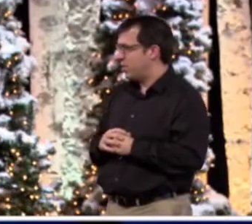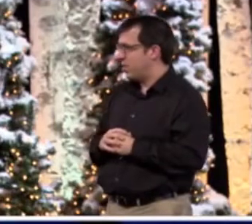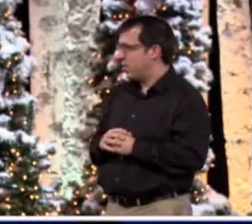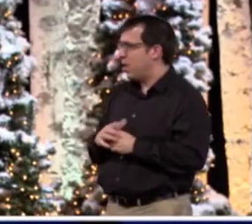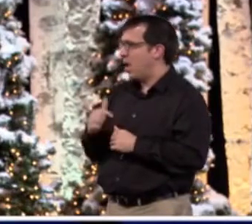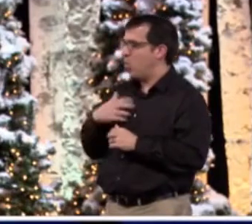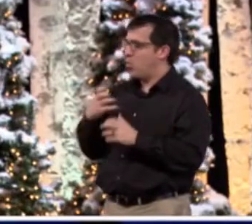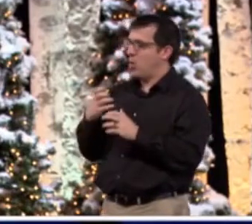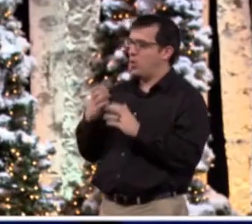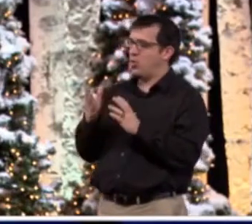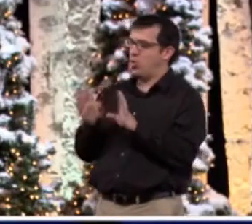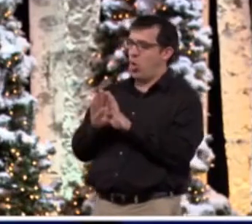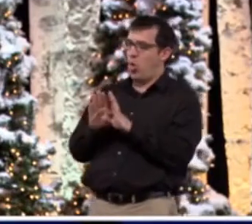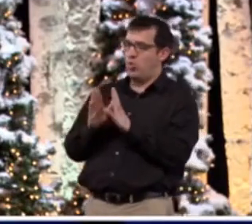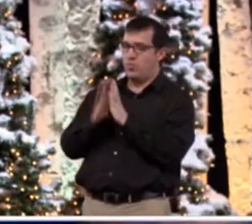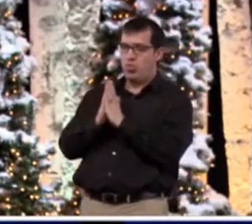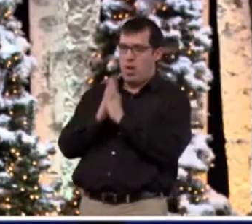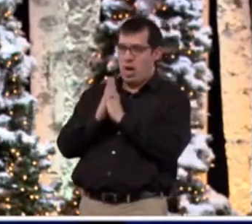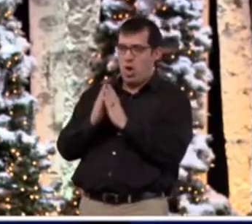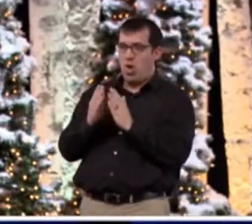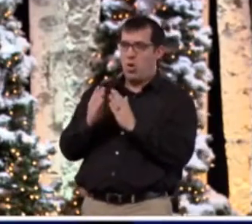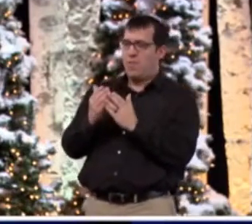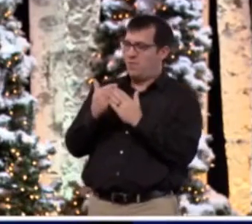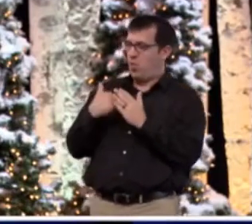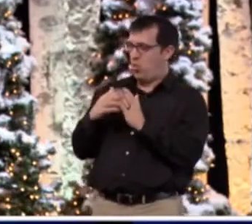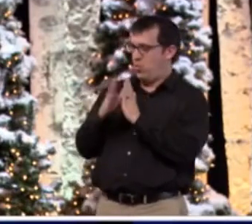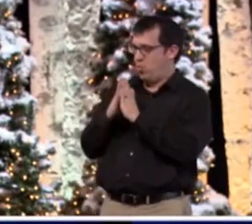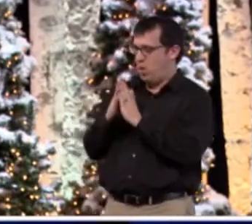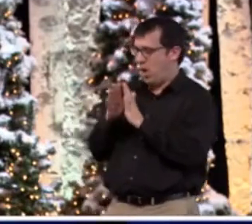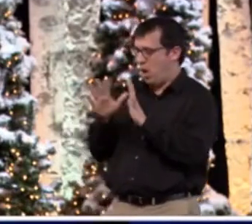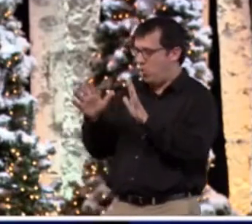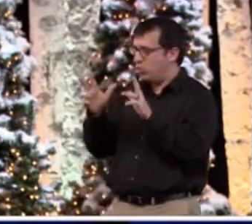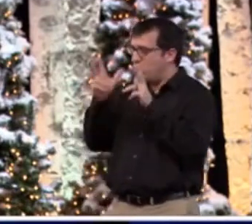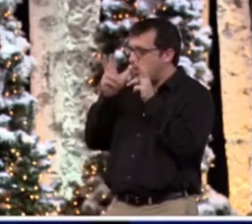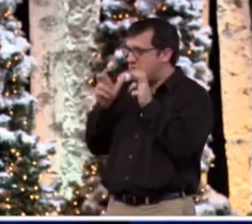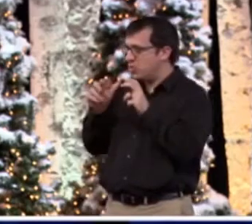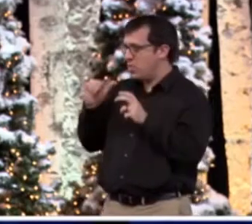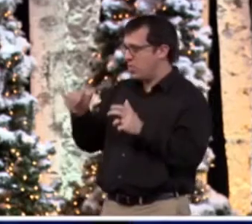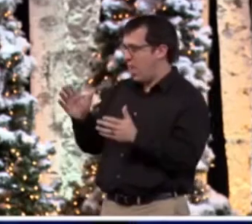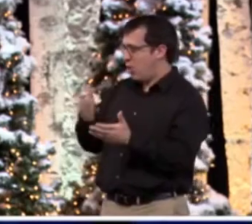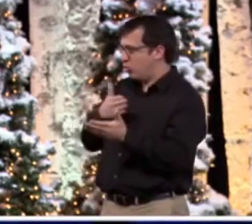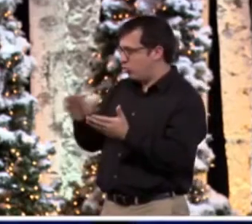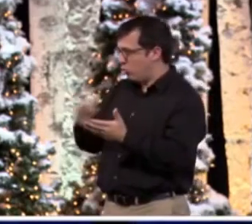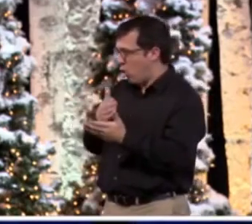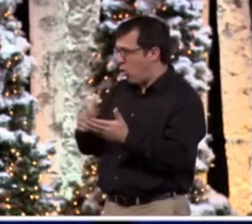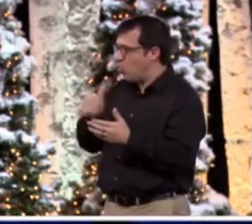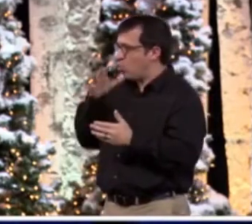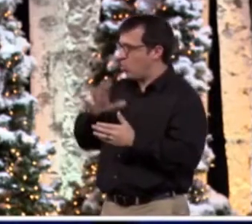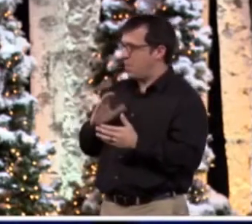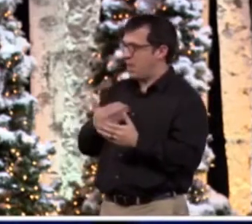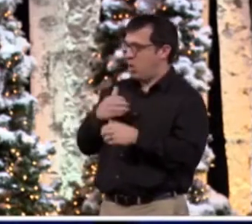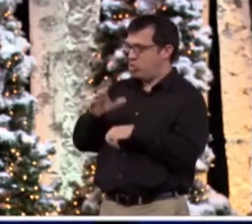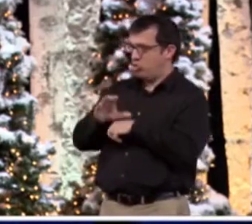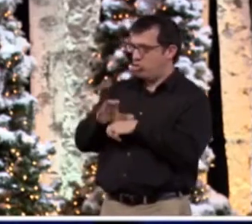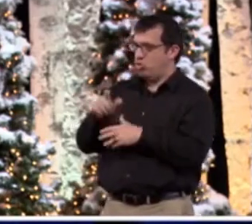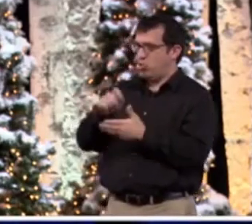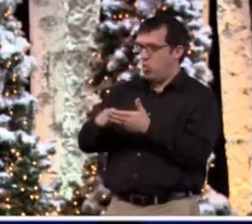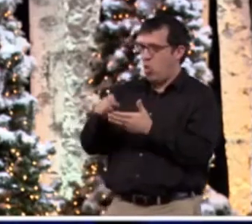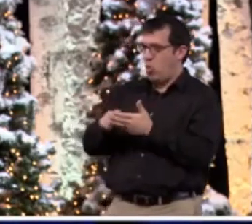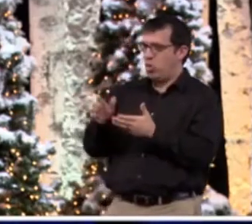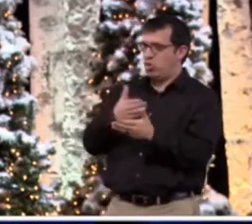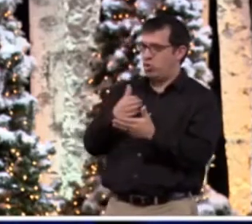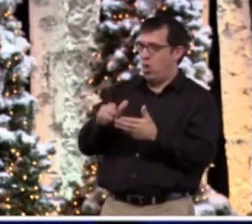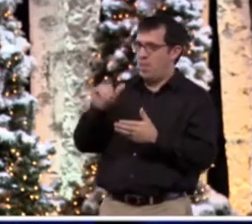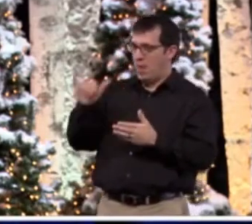अन्त्य गर्नेछु, तर हामीले प्रार्थना गर्नु अघि तपाईँहरूले यो गीत सुनेको म चाहन्छु। मेरो मण्डलीकी एक महिलाले यो बारेमा एउटा